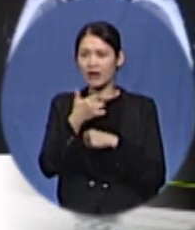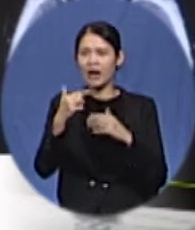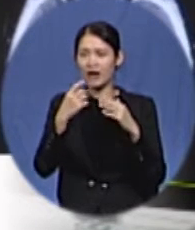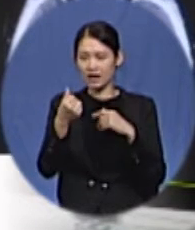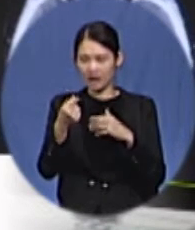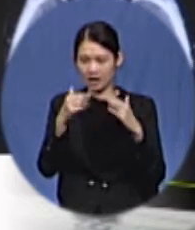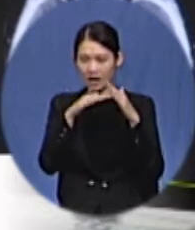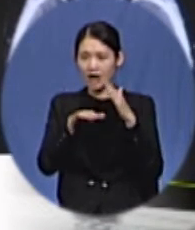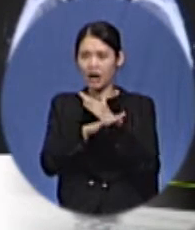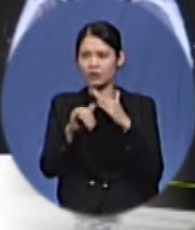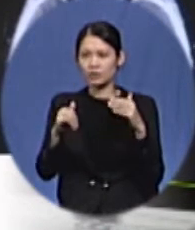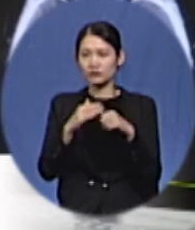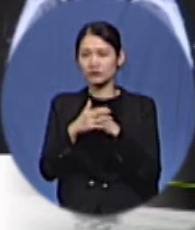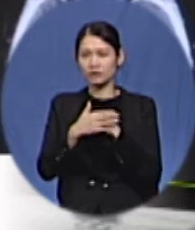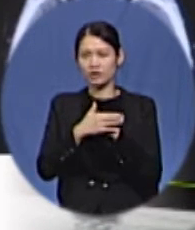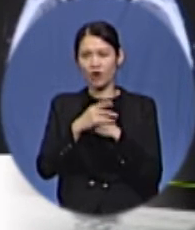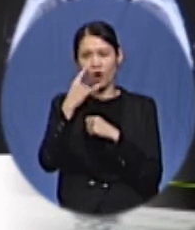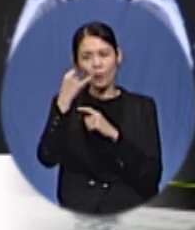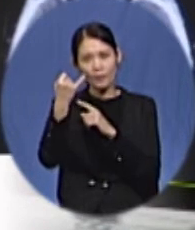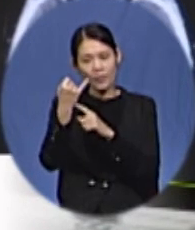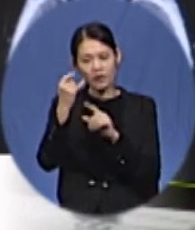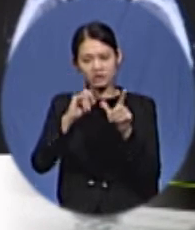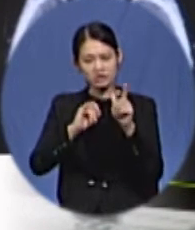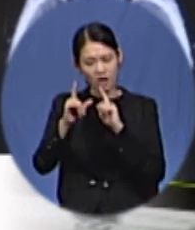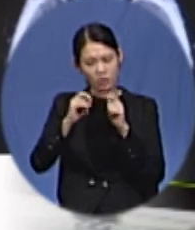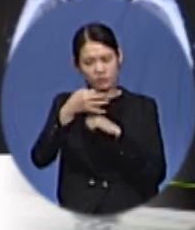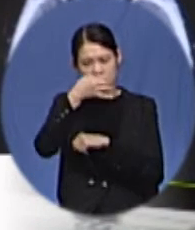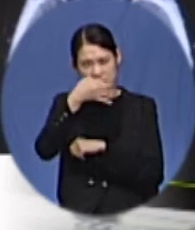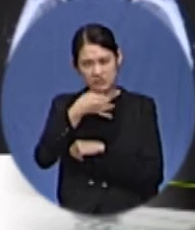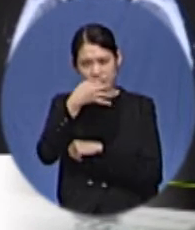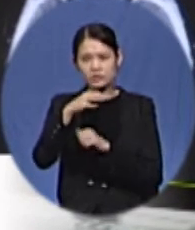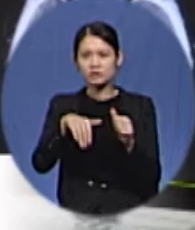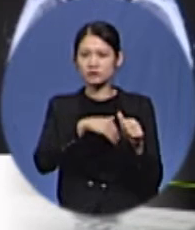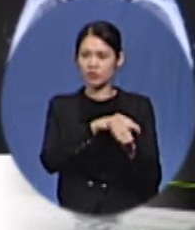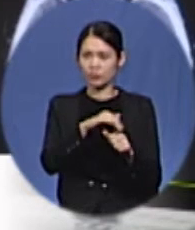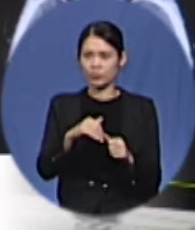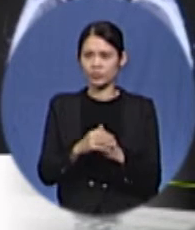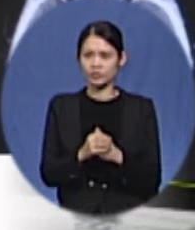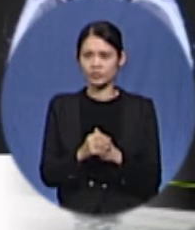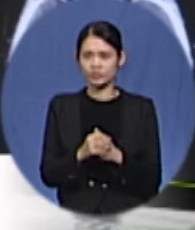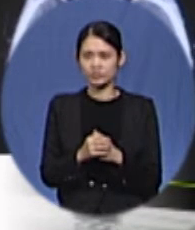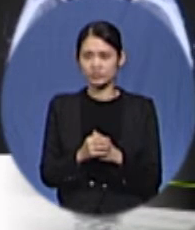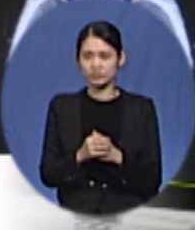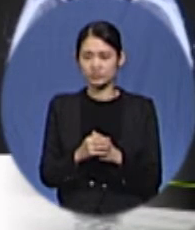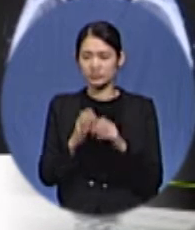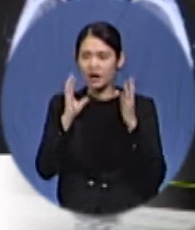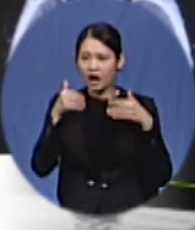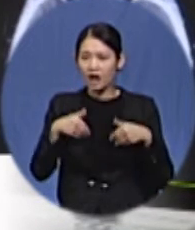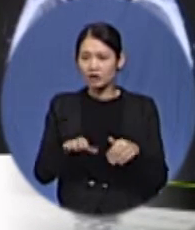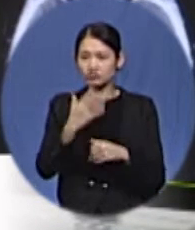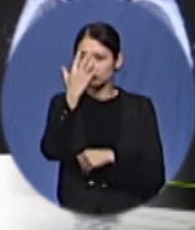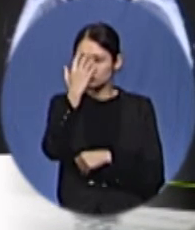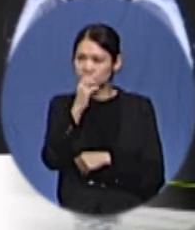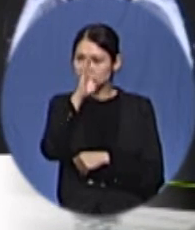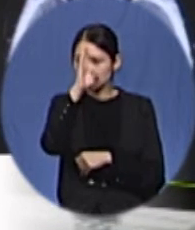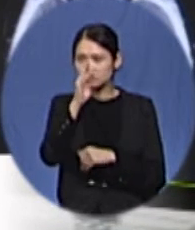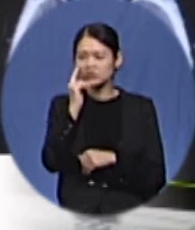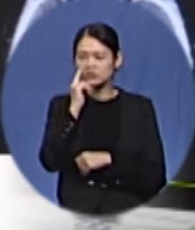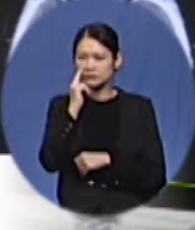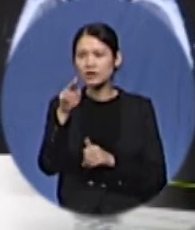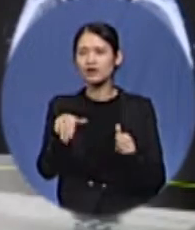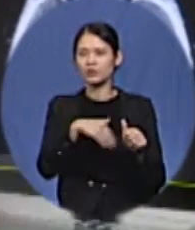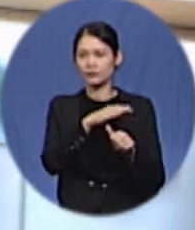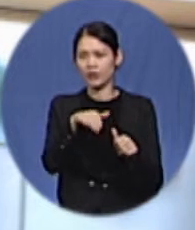산모 엄마들이 더 힘들어진 시대가 생겼고요. 그러면서 이제 산후우울증도 실제 심각한 문제가